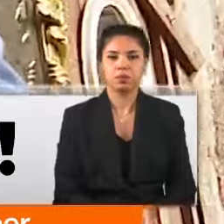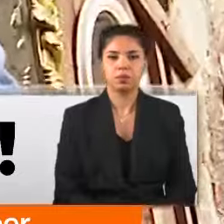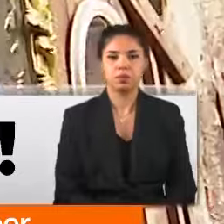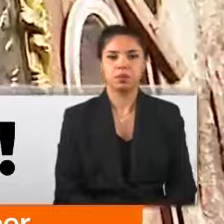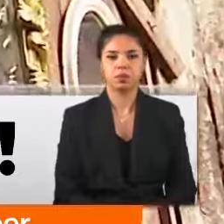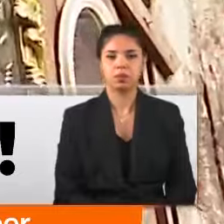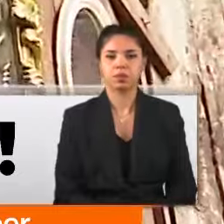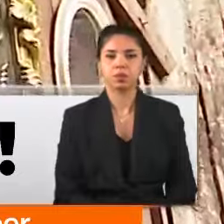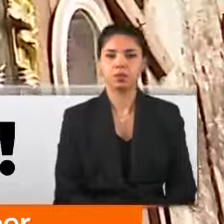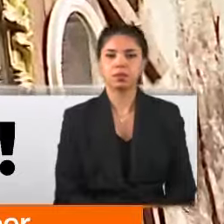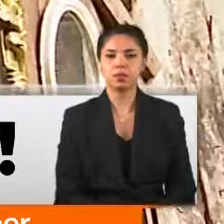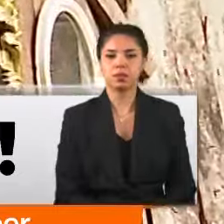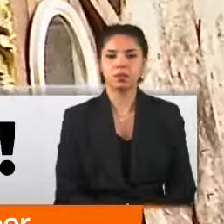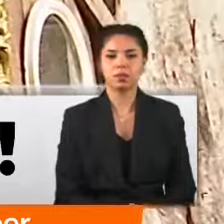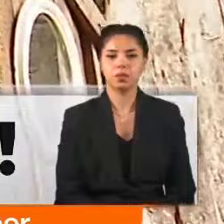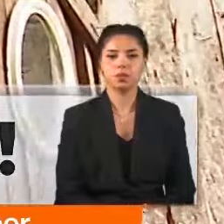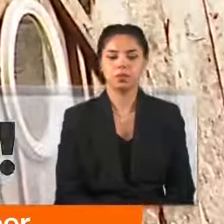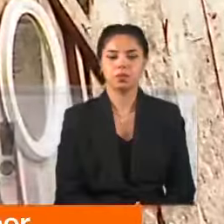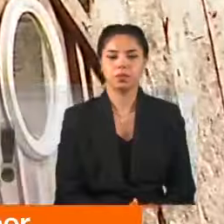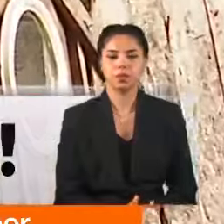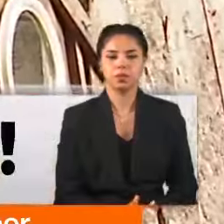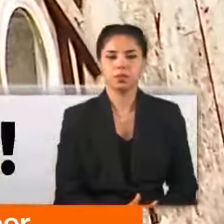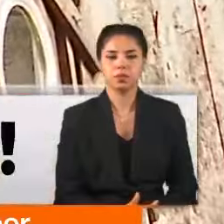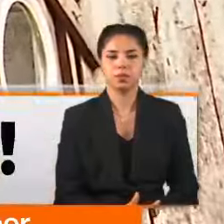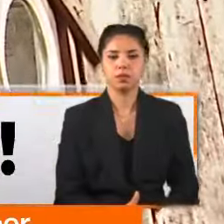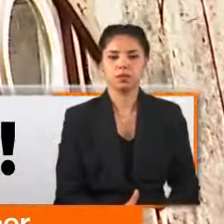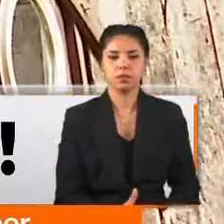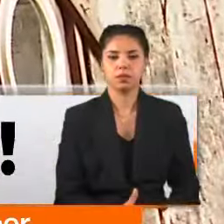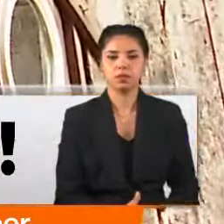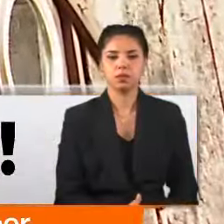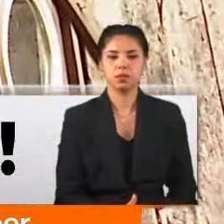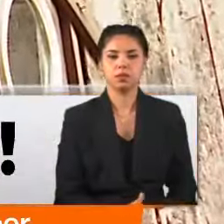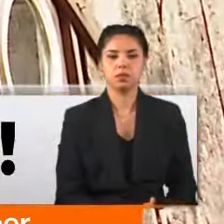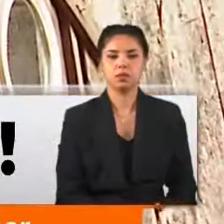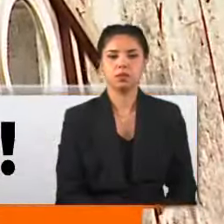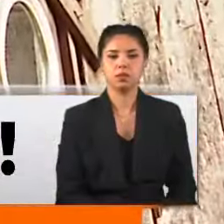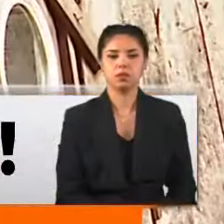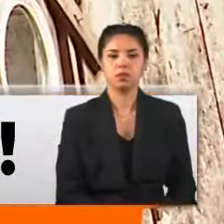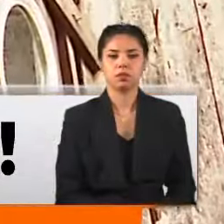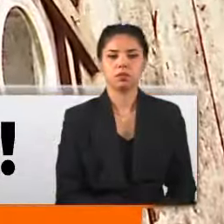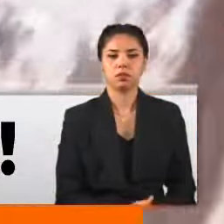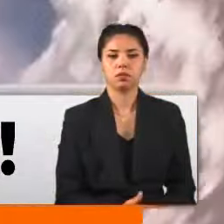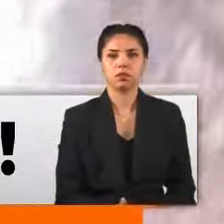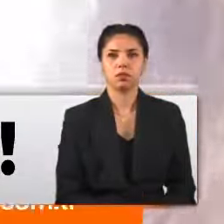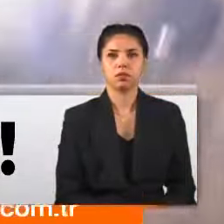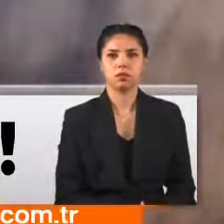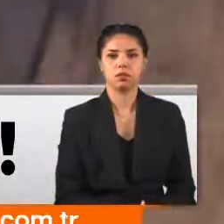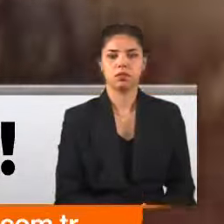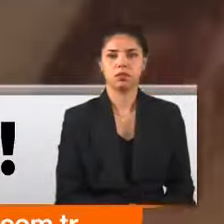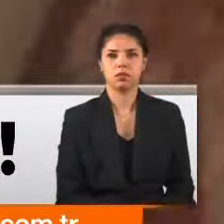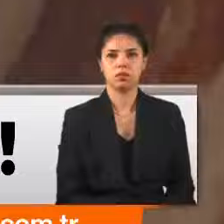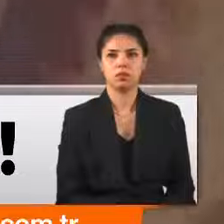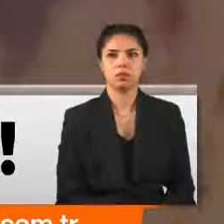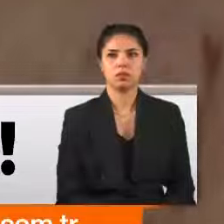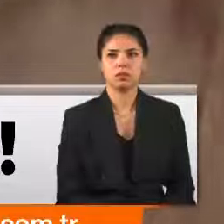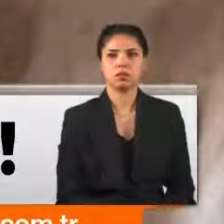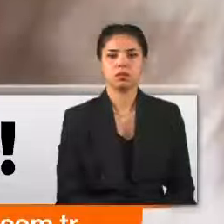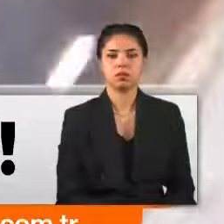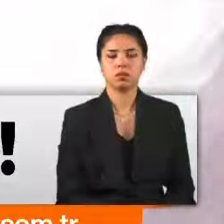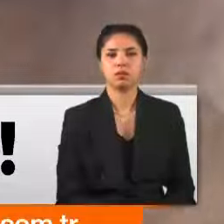O teklifte burayı ne yapmayı düşünüyorlar belli mi? Restoran zinciri aslını koruyarak. Sanatını konuşturmuş, adına